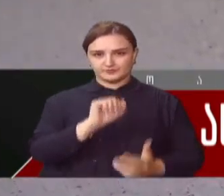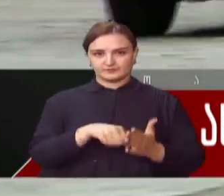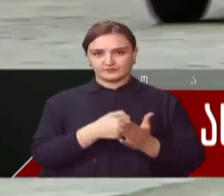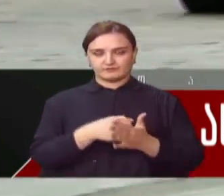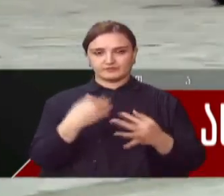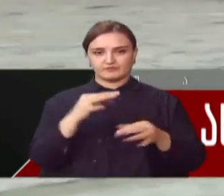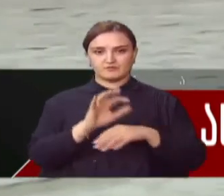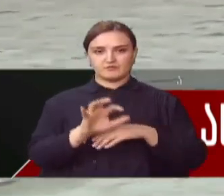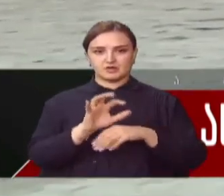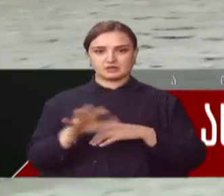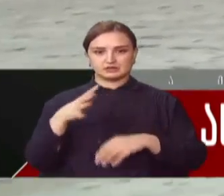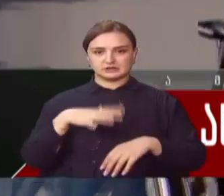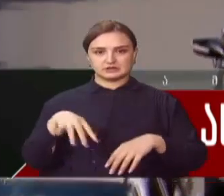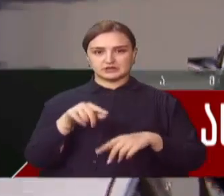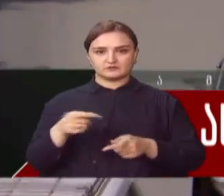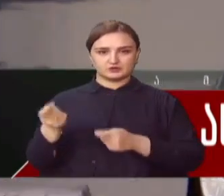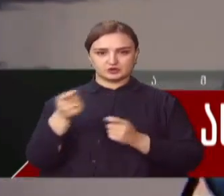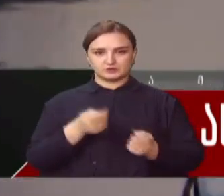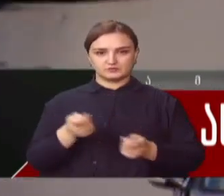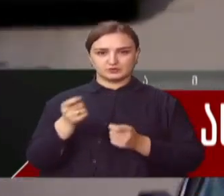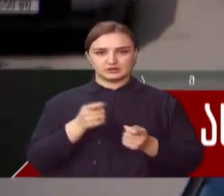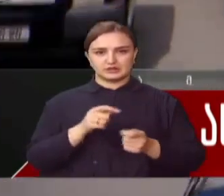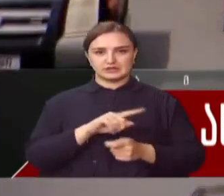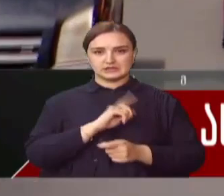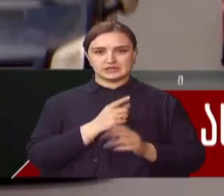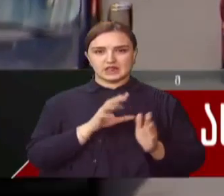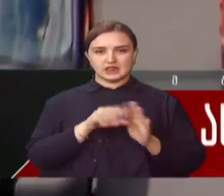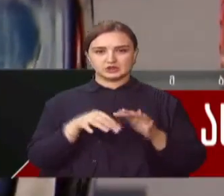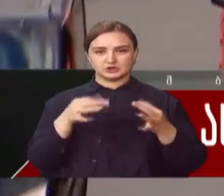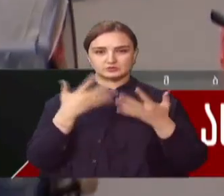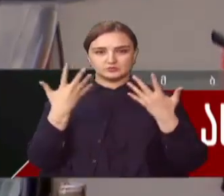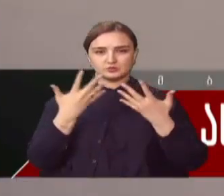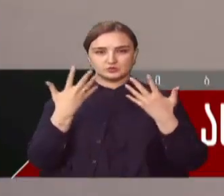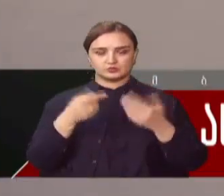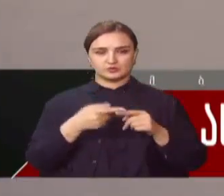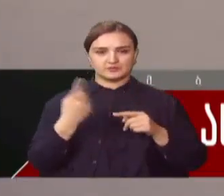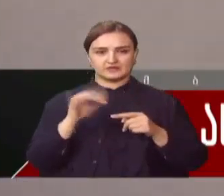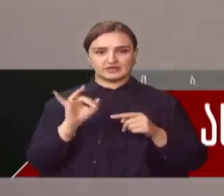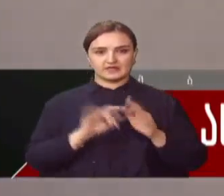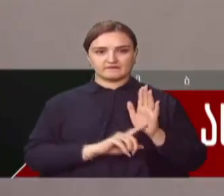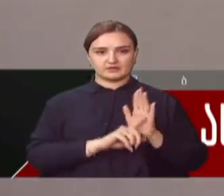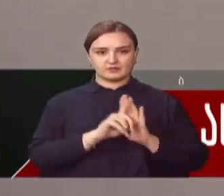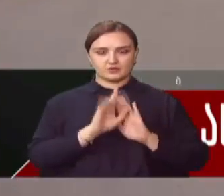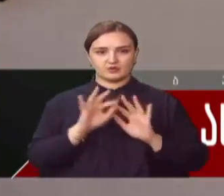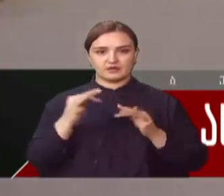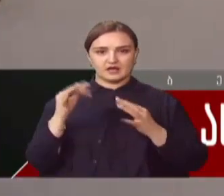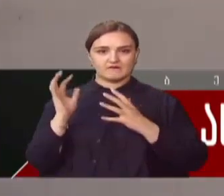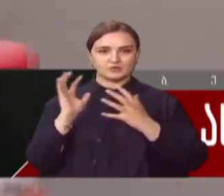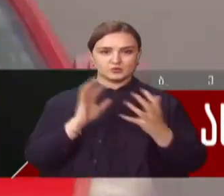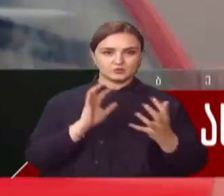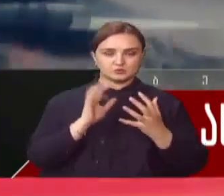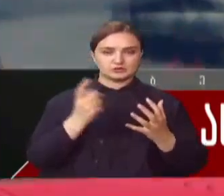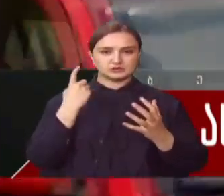გამოშვებული ავტომობილების საქართველოში იმპორტი. რეგულაცია ძალაში მსუბუქი ავტომობილებისთვის 1 იანვრიდან, ხოლო ავტობუსებისა და